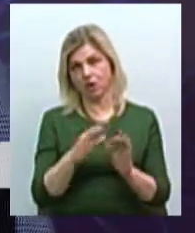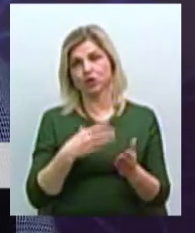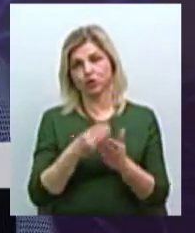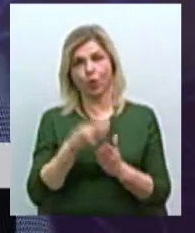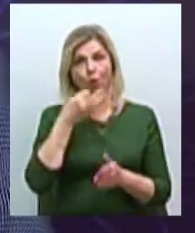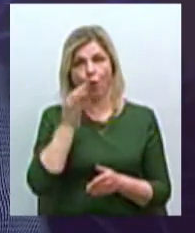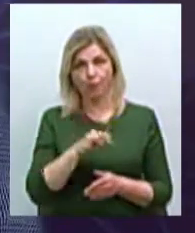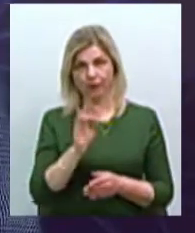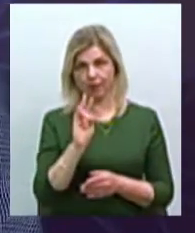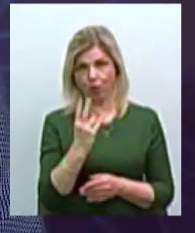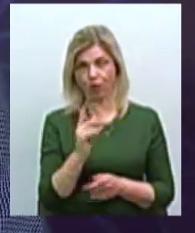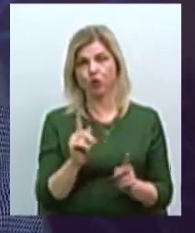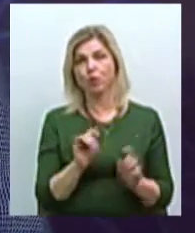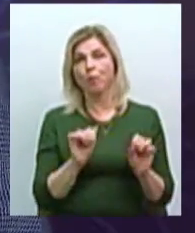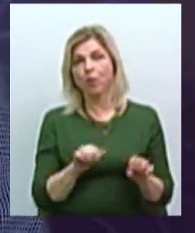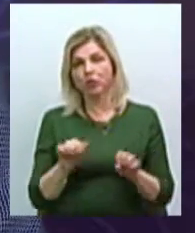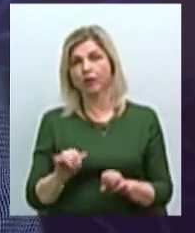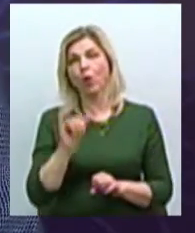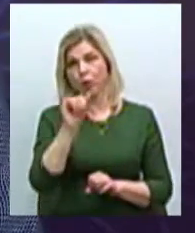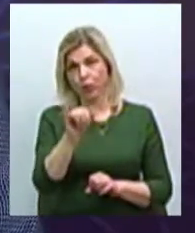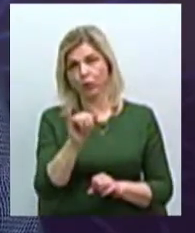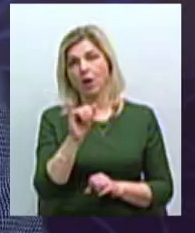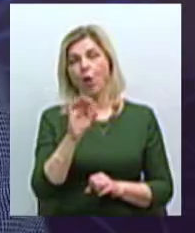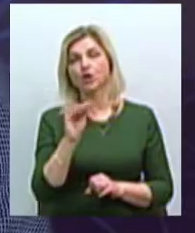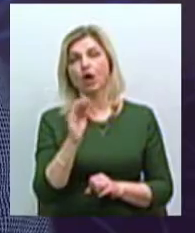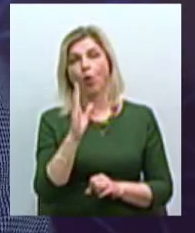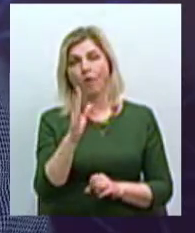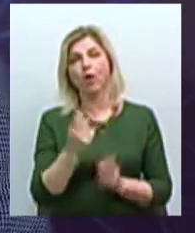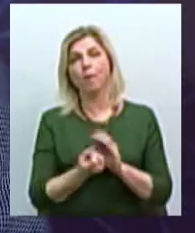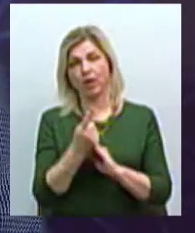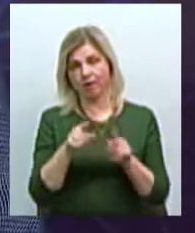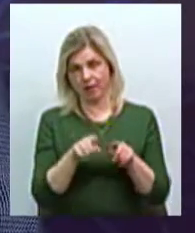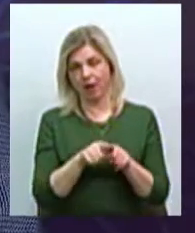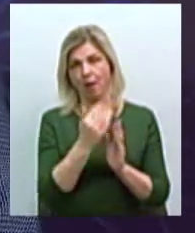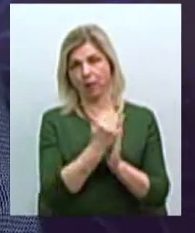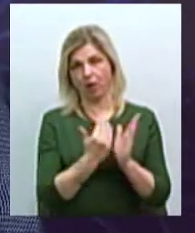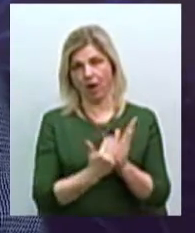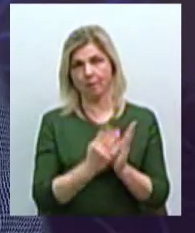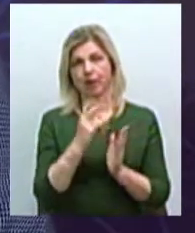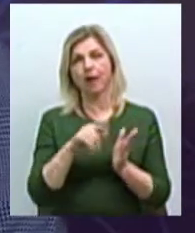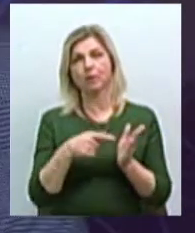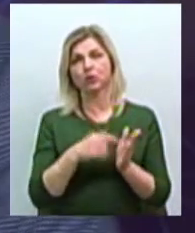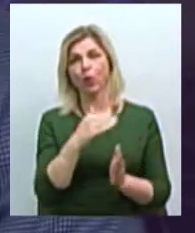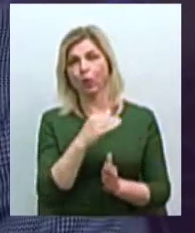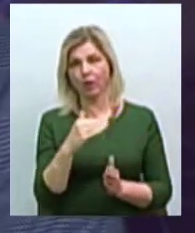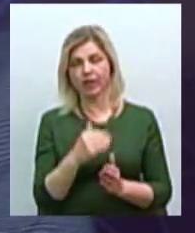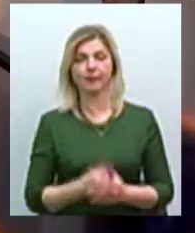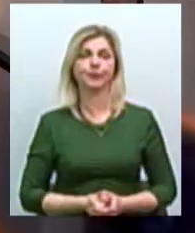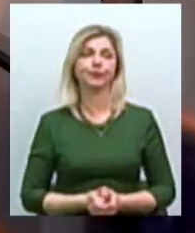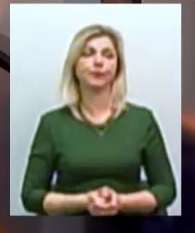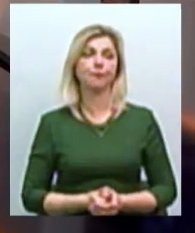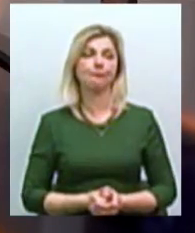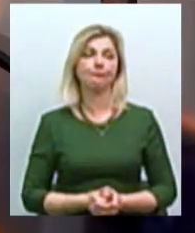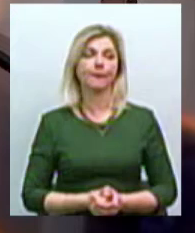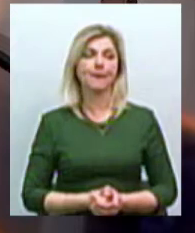Миколаєва задля того, щоб, можливо, і в них з'явиться така програма на міському рівні. Дякую, Тетяно. Доуточнюйте. Щодо бюджету.